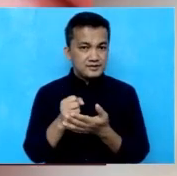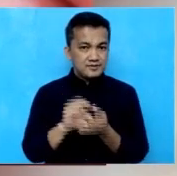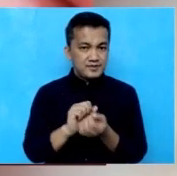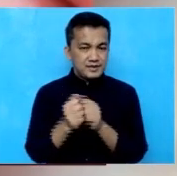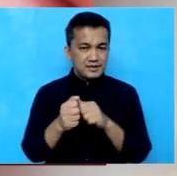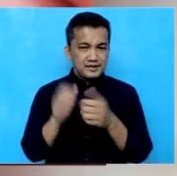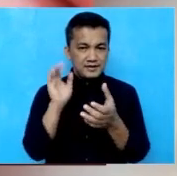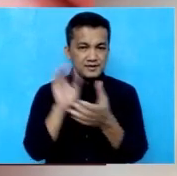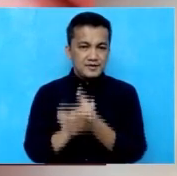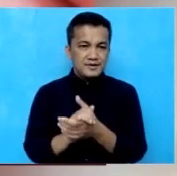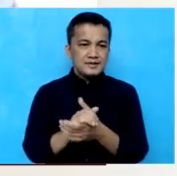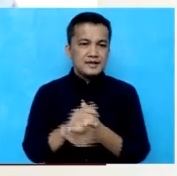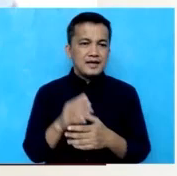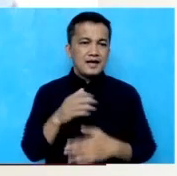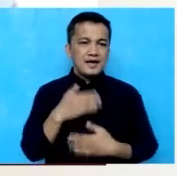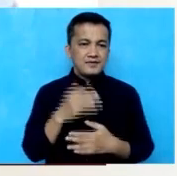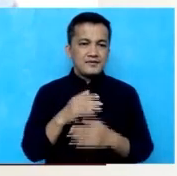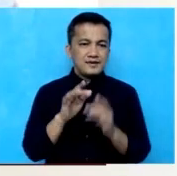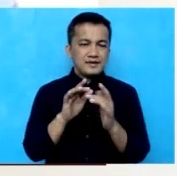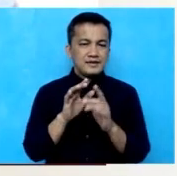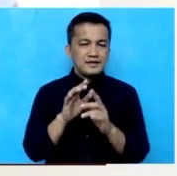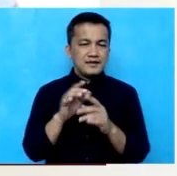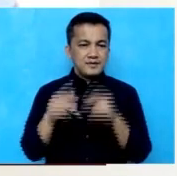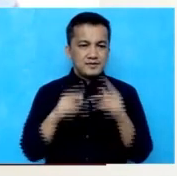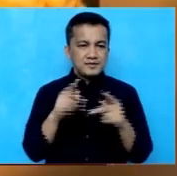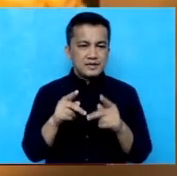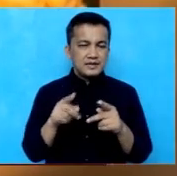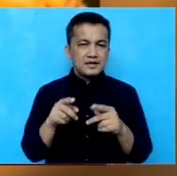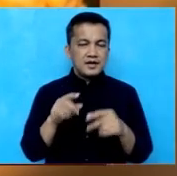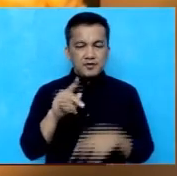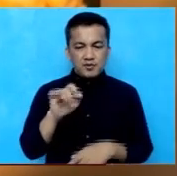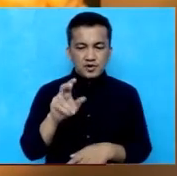Naaliw ang netizens sa kanilang Pokemon-inspired wedding.